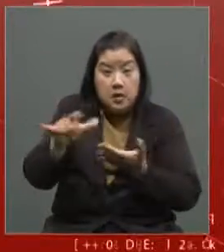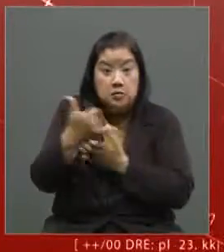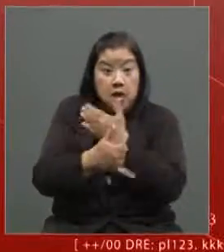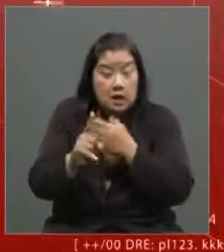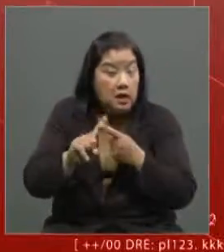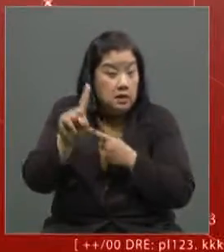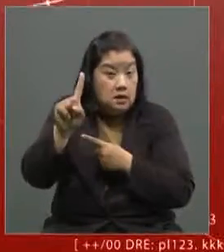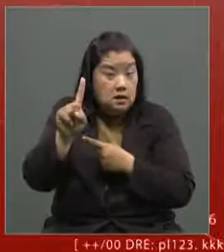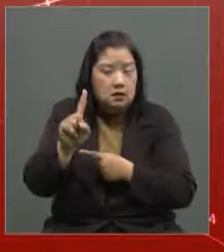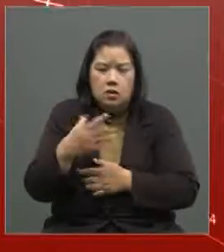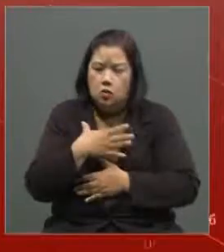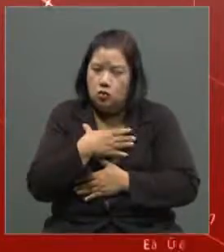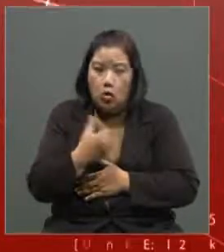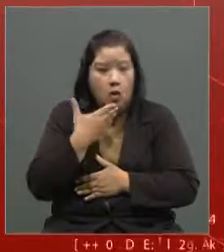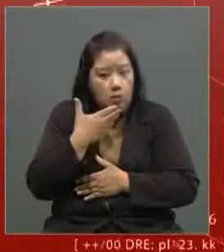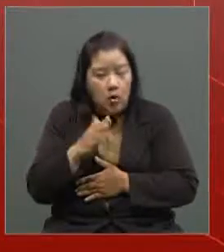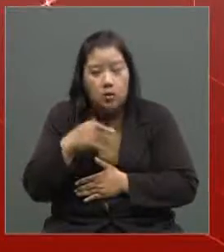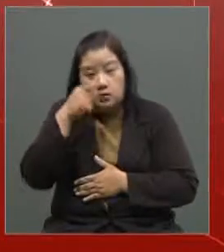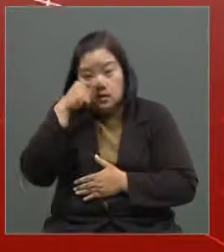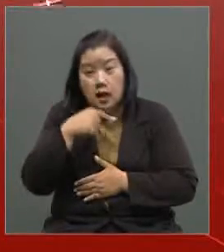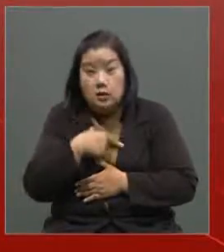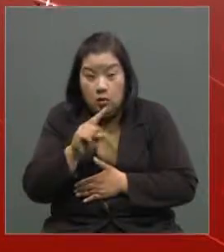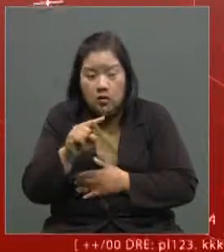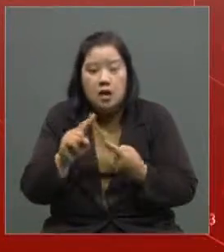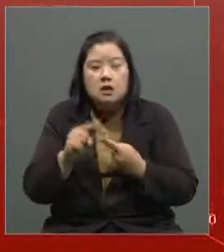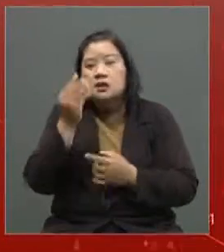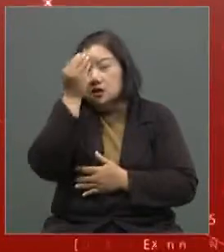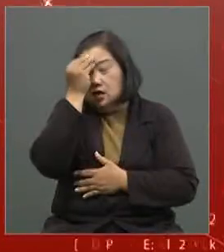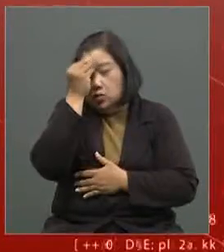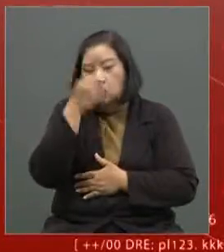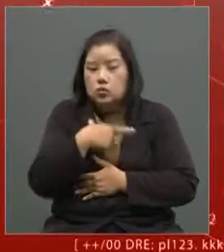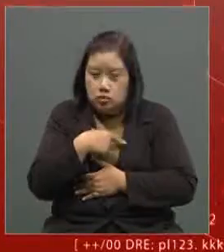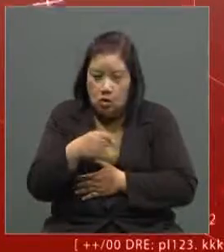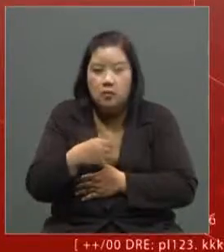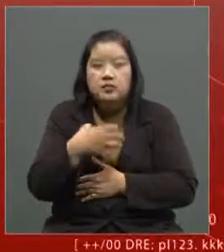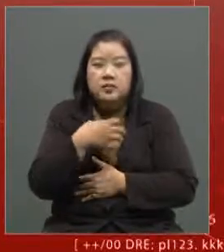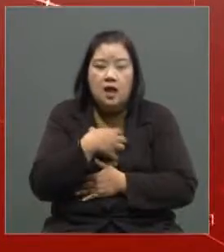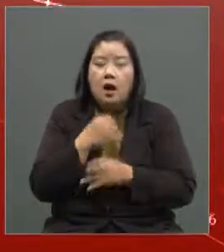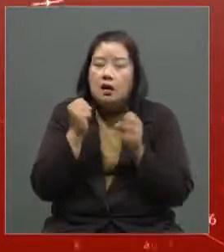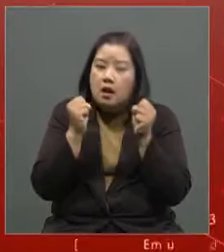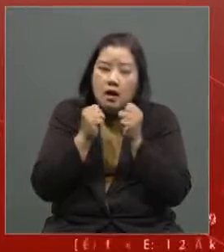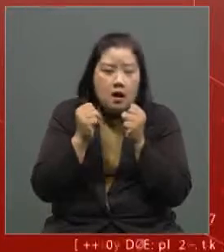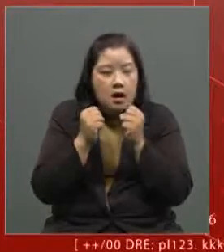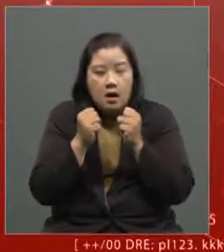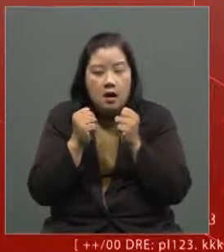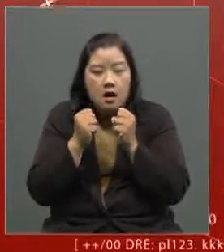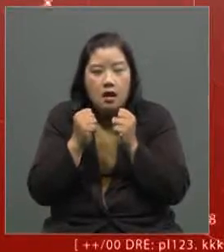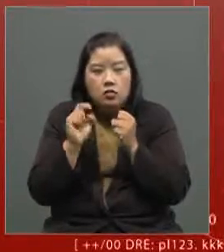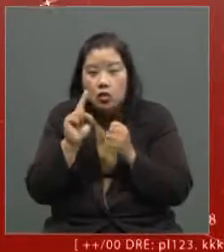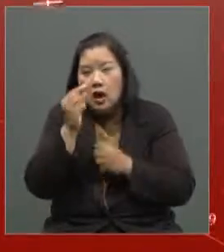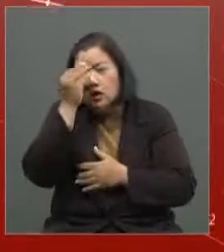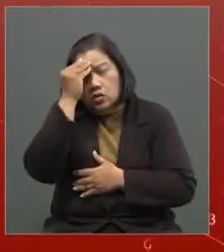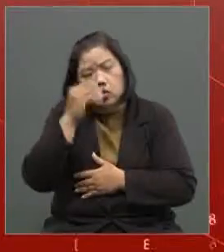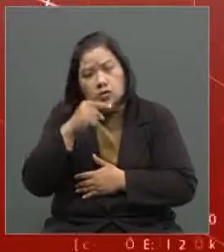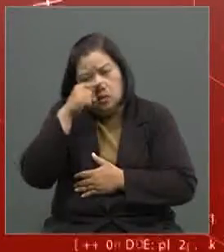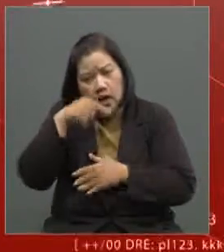คือประเทศท็อปฮิตตลอดการของคนไทยจริงๆญี่ปุ่นนะขอไปสัมผัสอากาศเย็นๆซะหน่อย หนาวๆวัฒนธรรมญี่ปุ่น